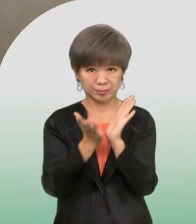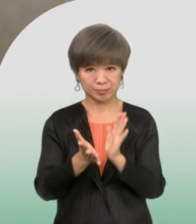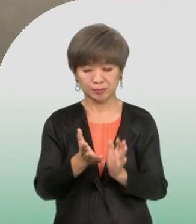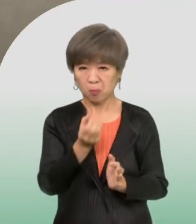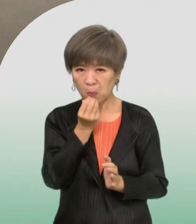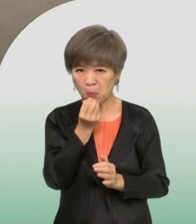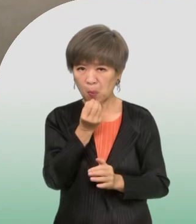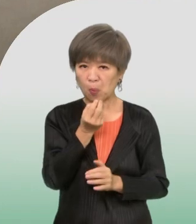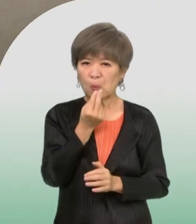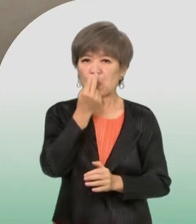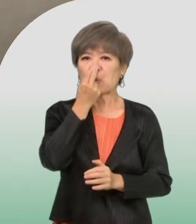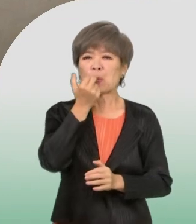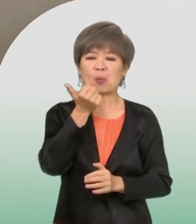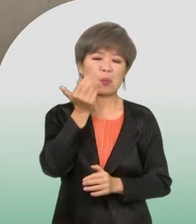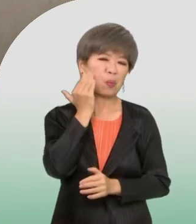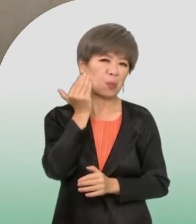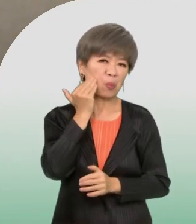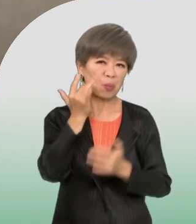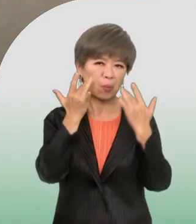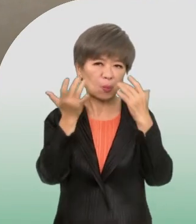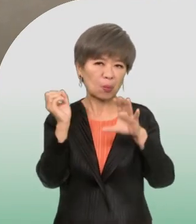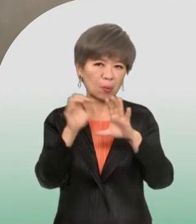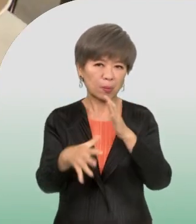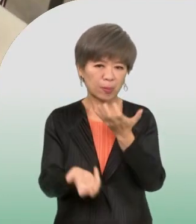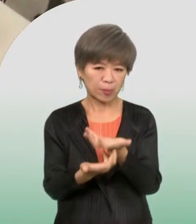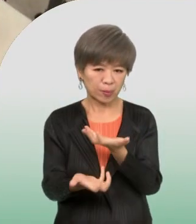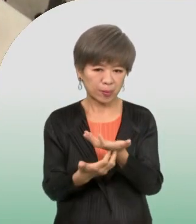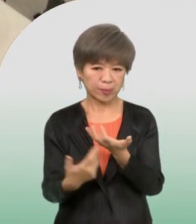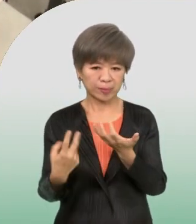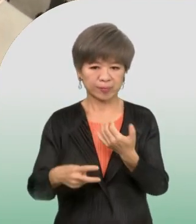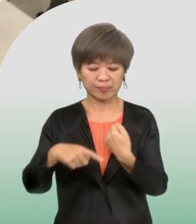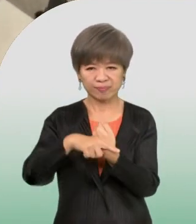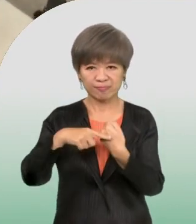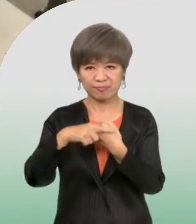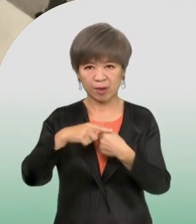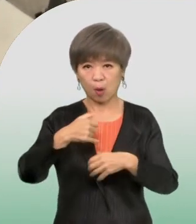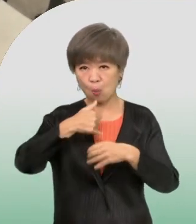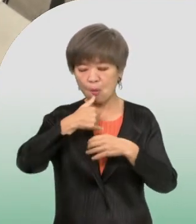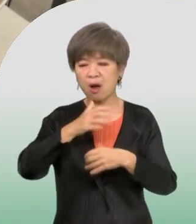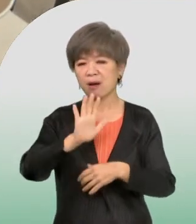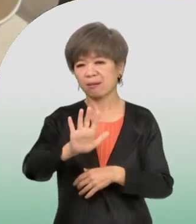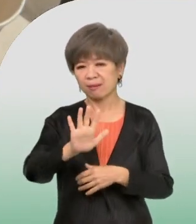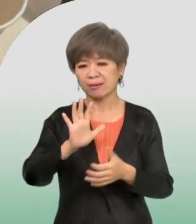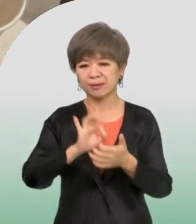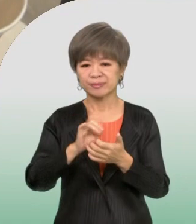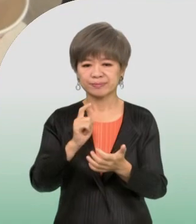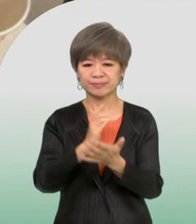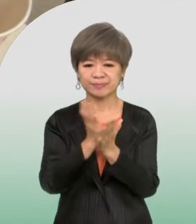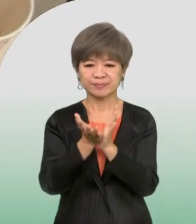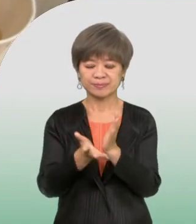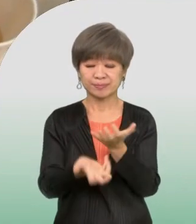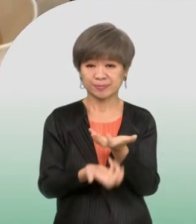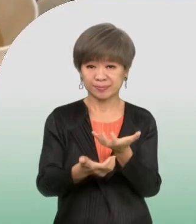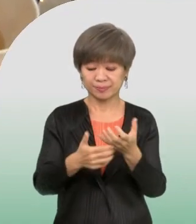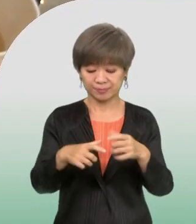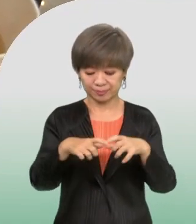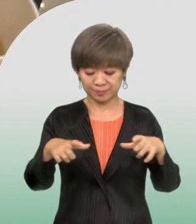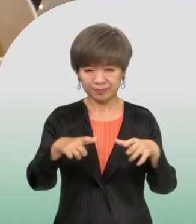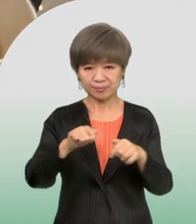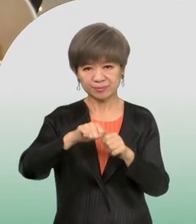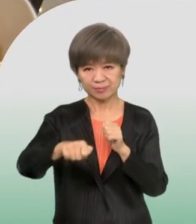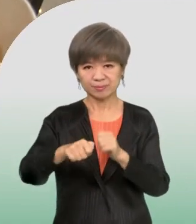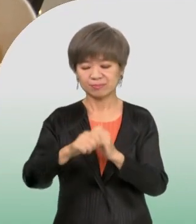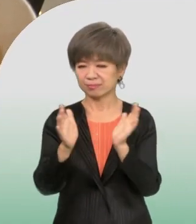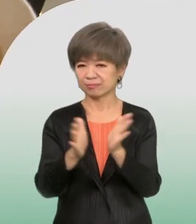蛋神的香味。除了腌菜料理，万里农夫每度开发蛋神盐气液、蛋神盐气炖包，呢片面中来食